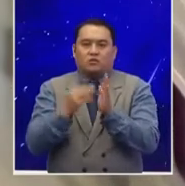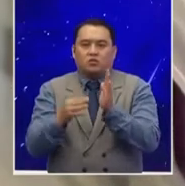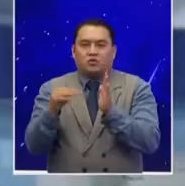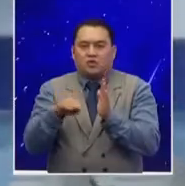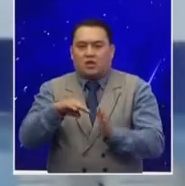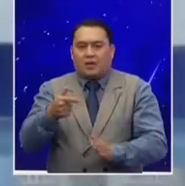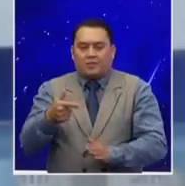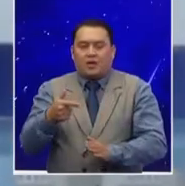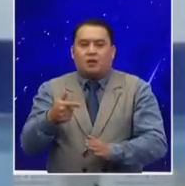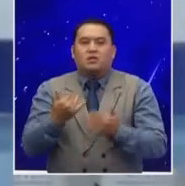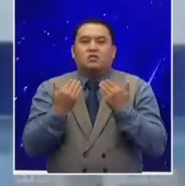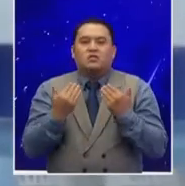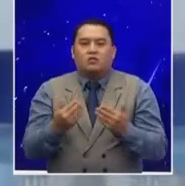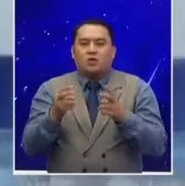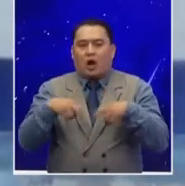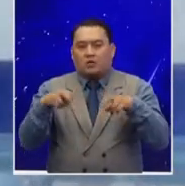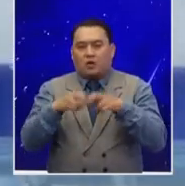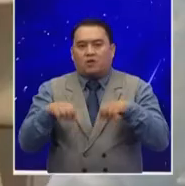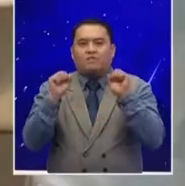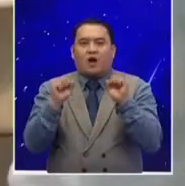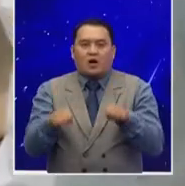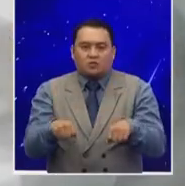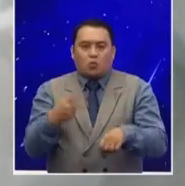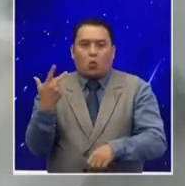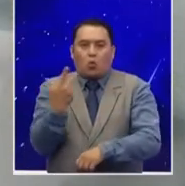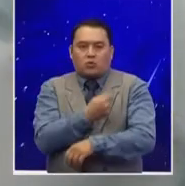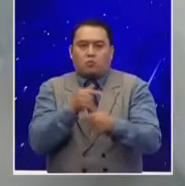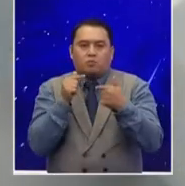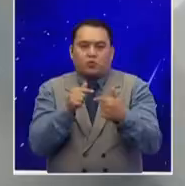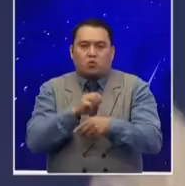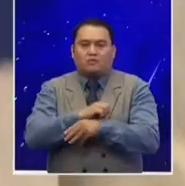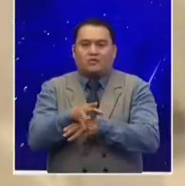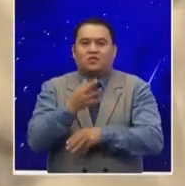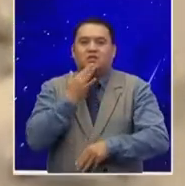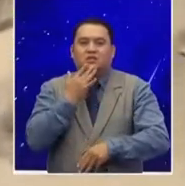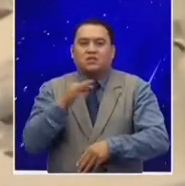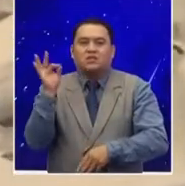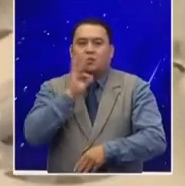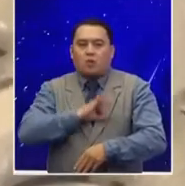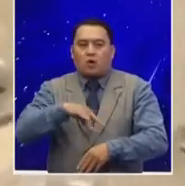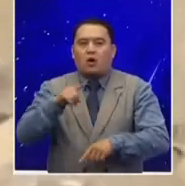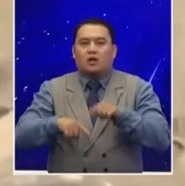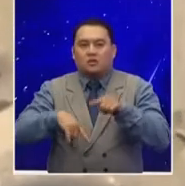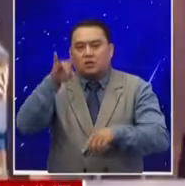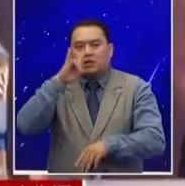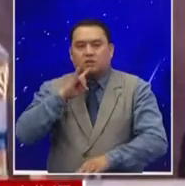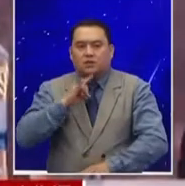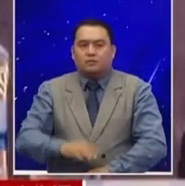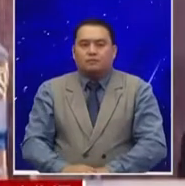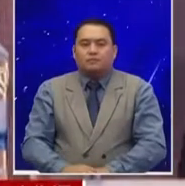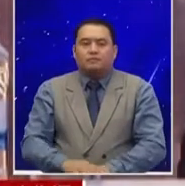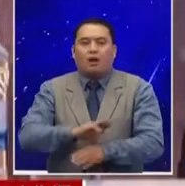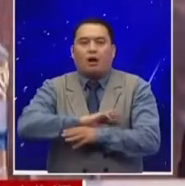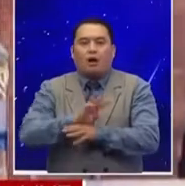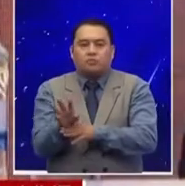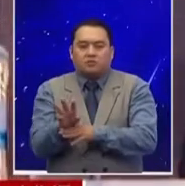тенге. В настоящее время рассматриваются возможные варианты закупа вакцины от коронавируса за границей или использования отечественной. Для